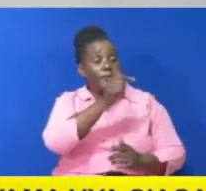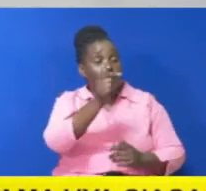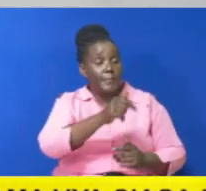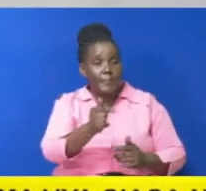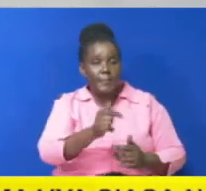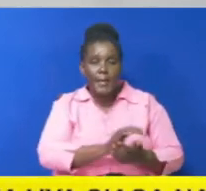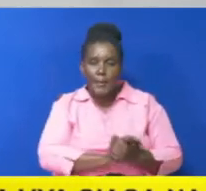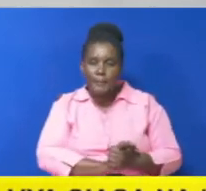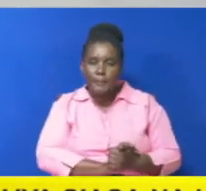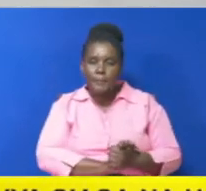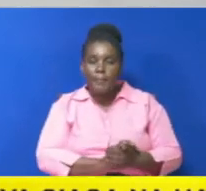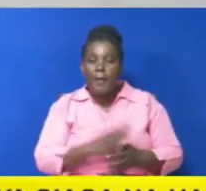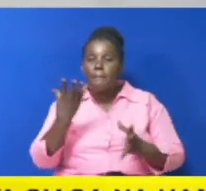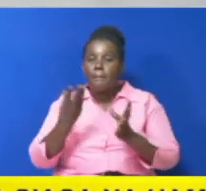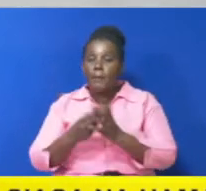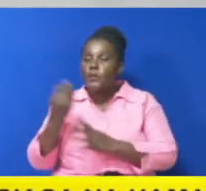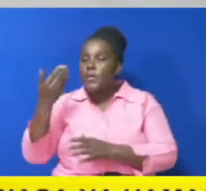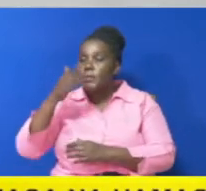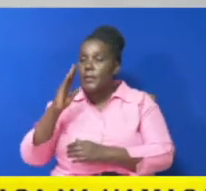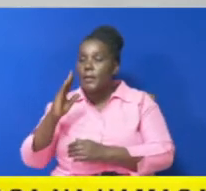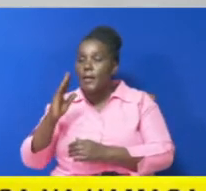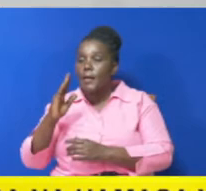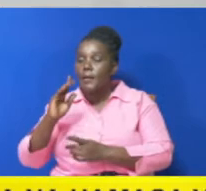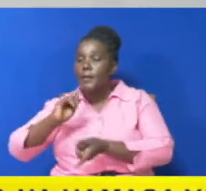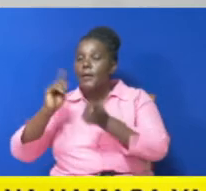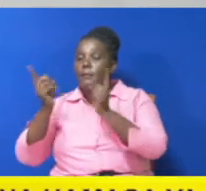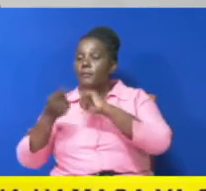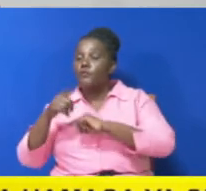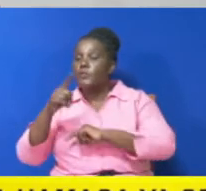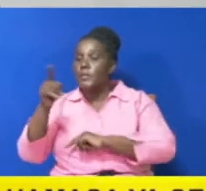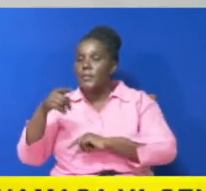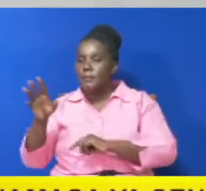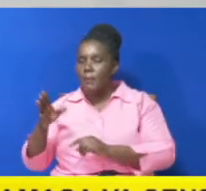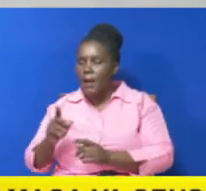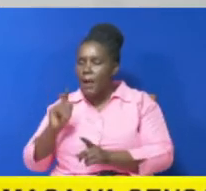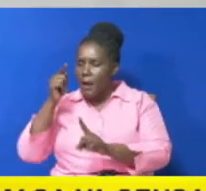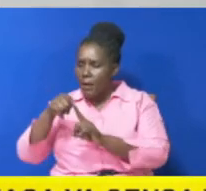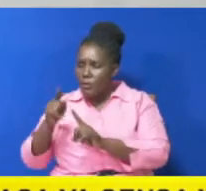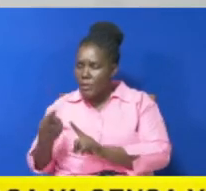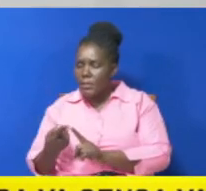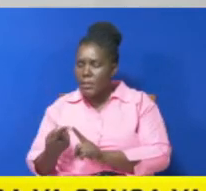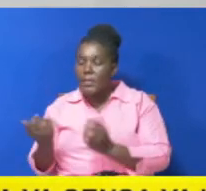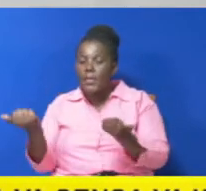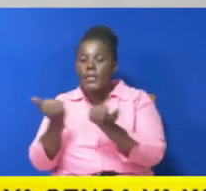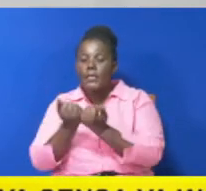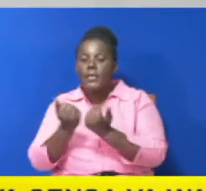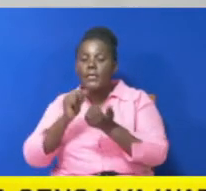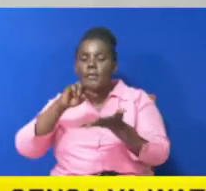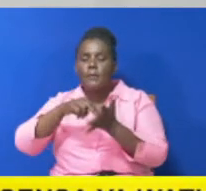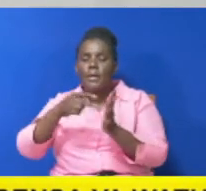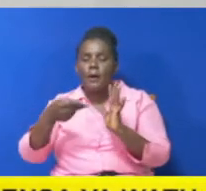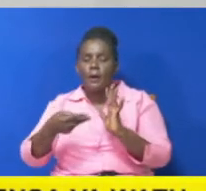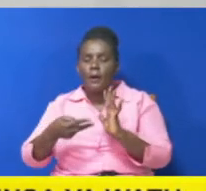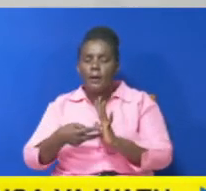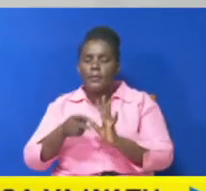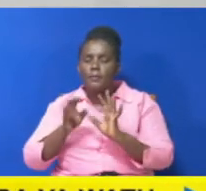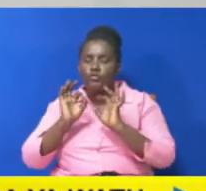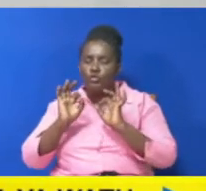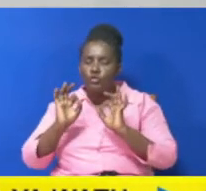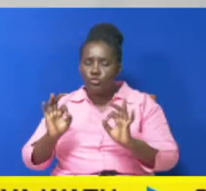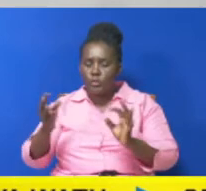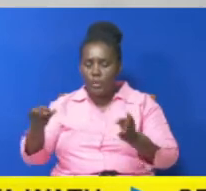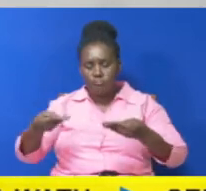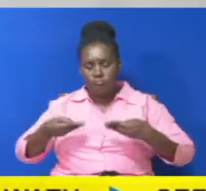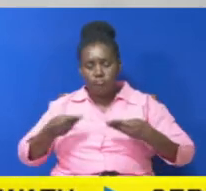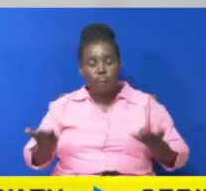Tanzania pamoja na Serikali ya Mapinduzi ya Zanzibar kuweza kupanga mikakati yake mizuri ya kuwaletea